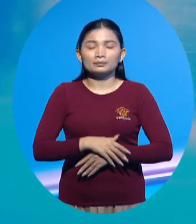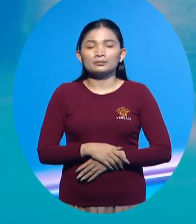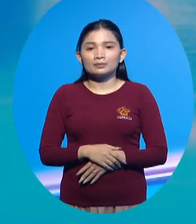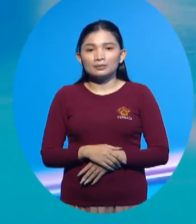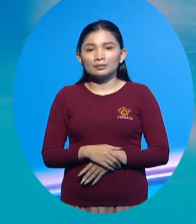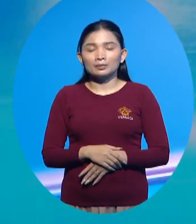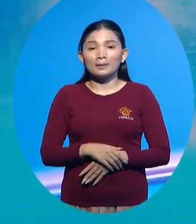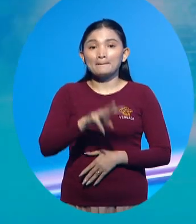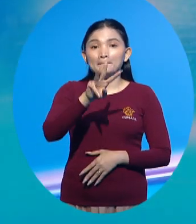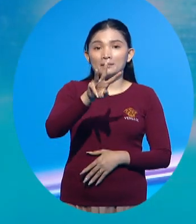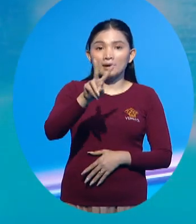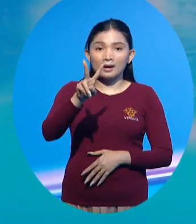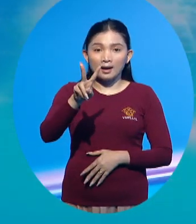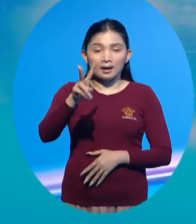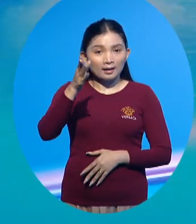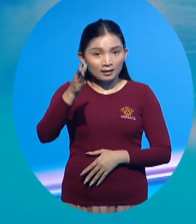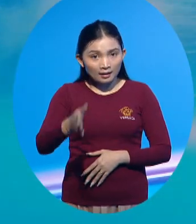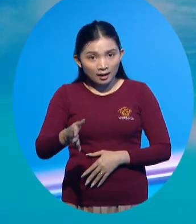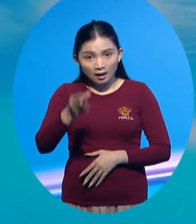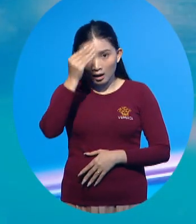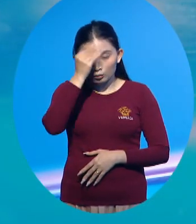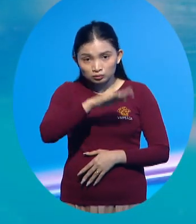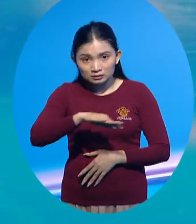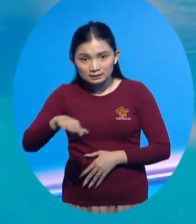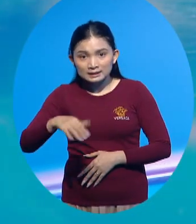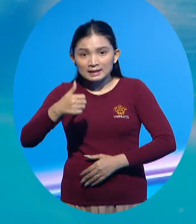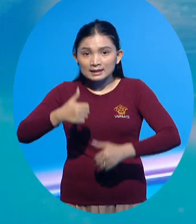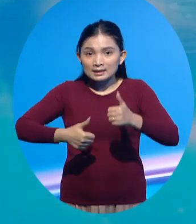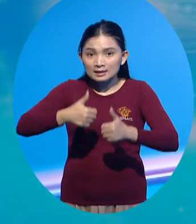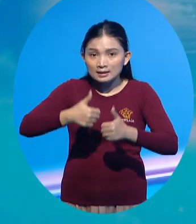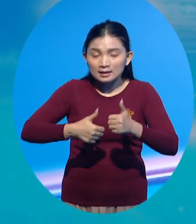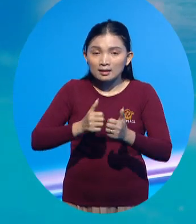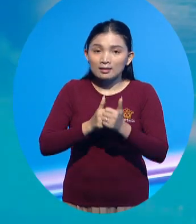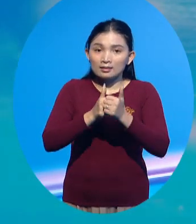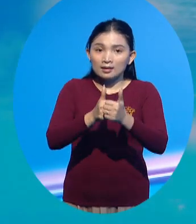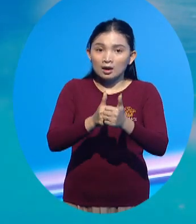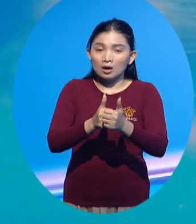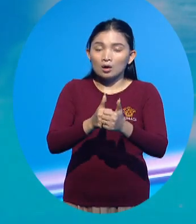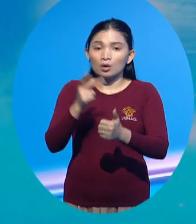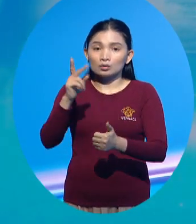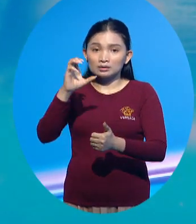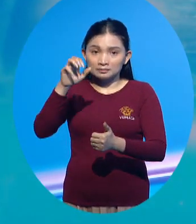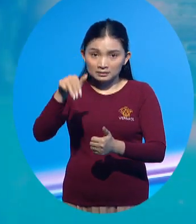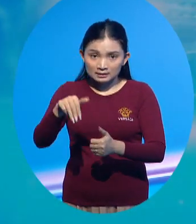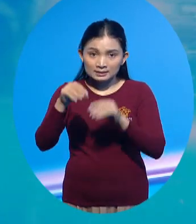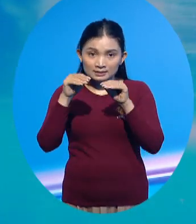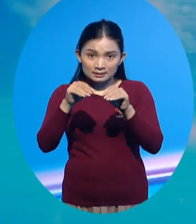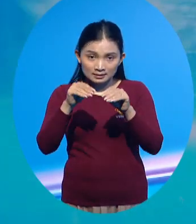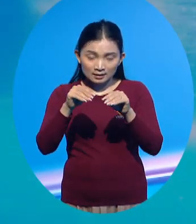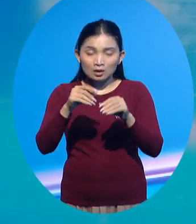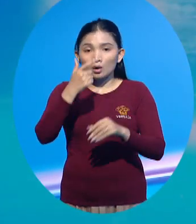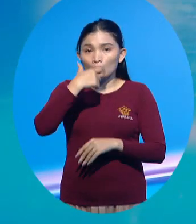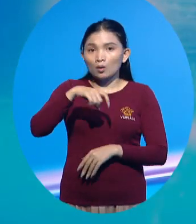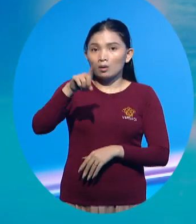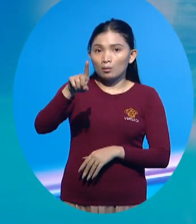Trong hơn 32.000 học sinh thi đua thực hiện tốt 5 điều Bác Hồ dạy, quận 1 đã chọn ra gần 300 học sinh tiêu biểu đến từ các trường mầm non, tiểu học